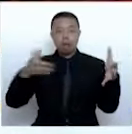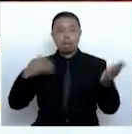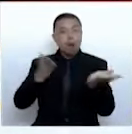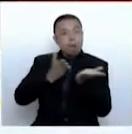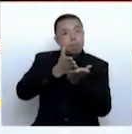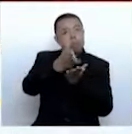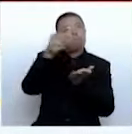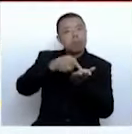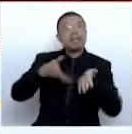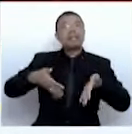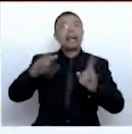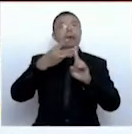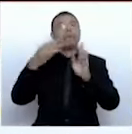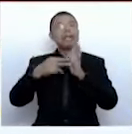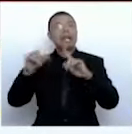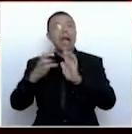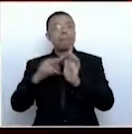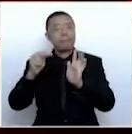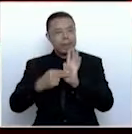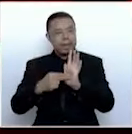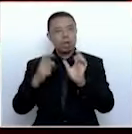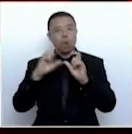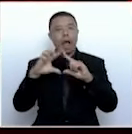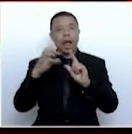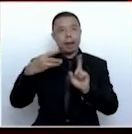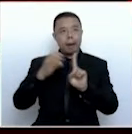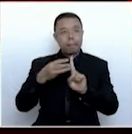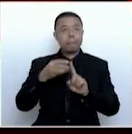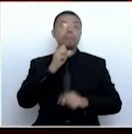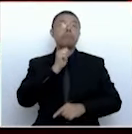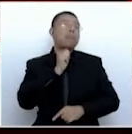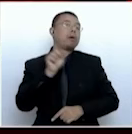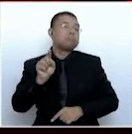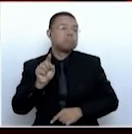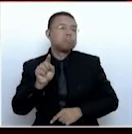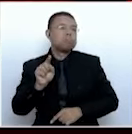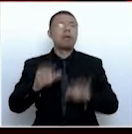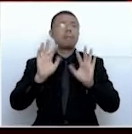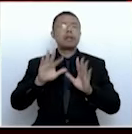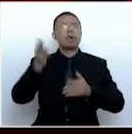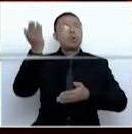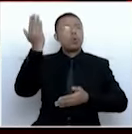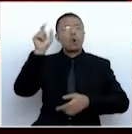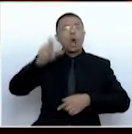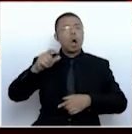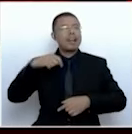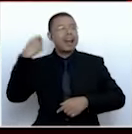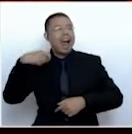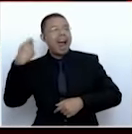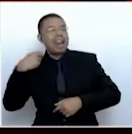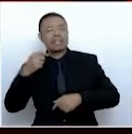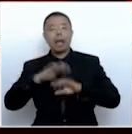lewati adalah Jalan Benyamin Sueb. Benyamin Sueb adalah salah satu dari banyak seniman besar Betawi